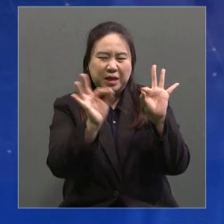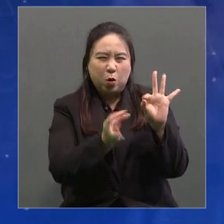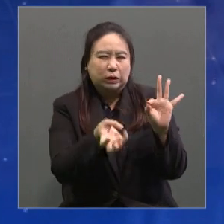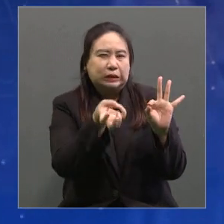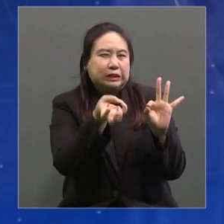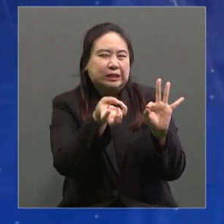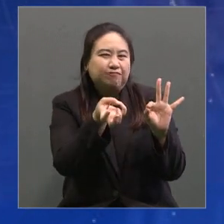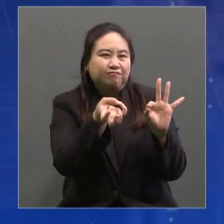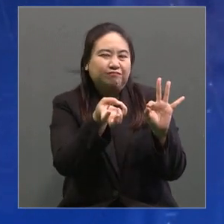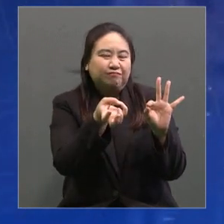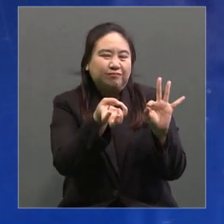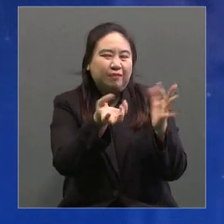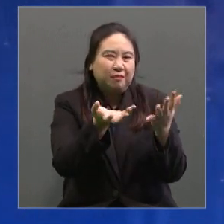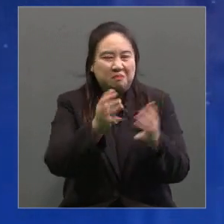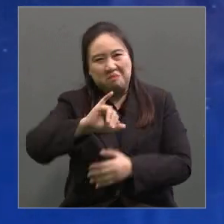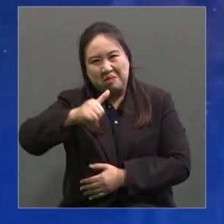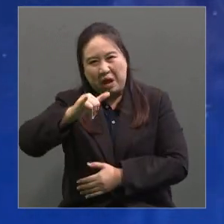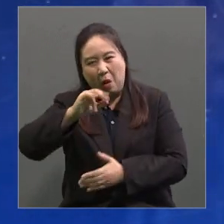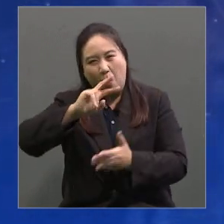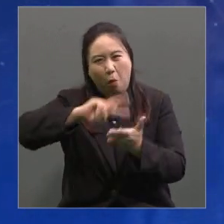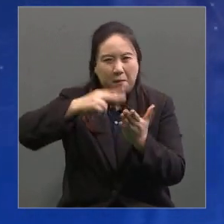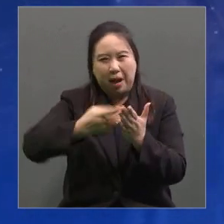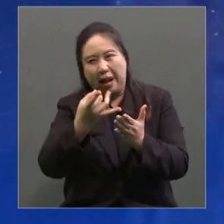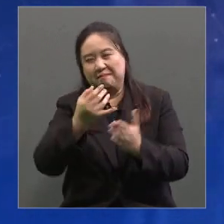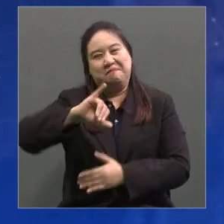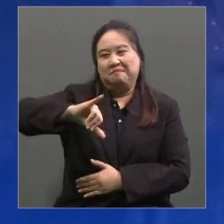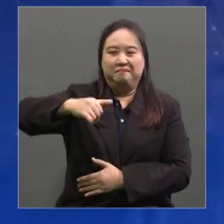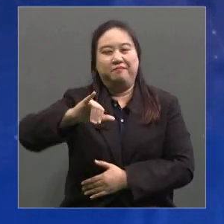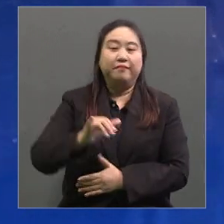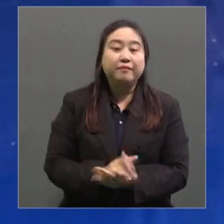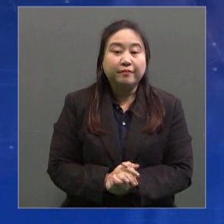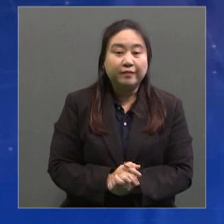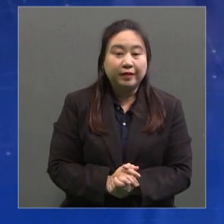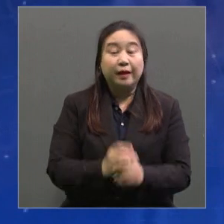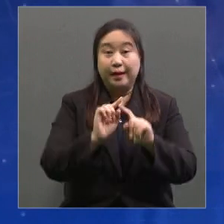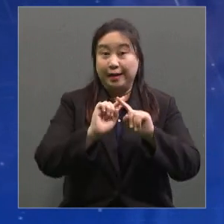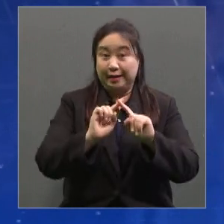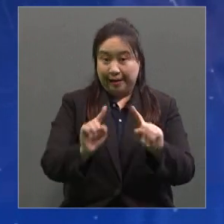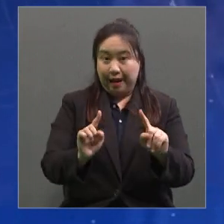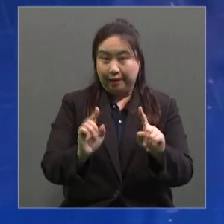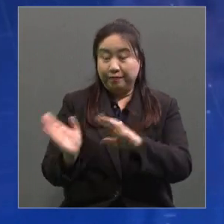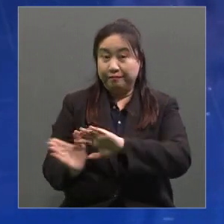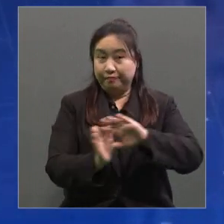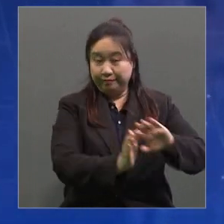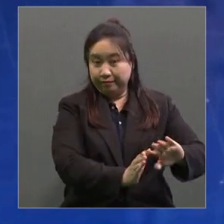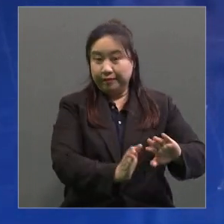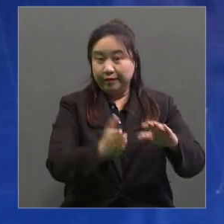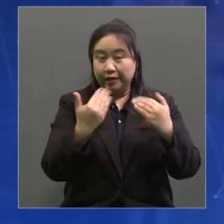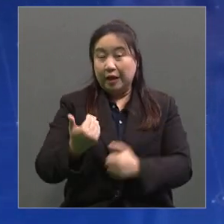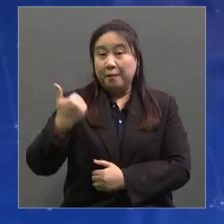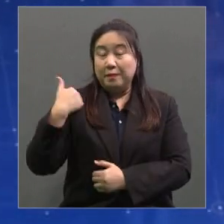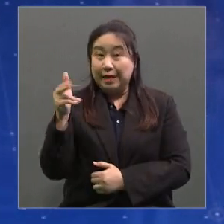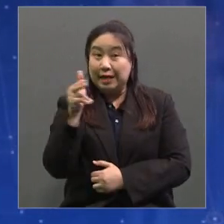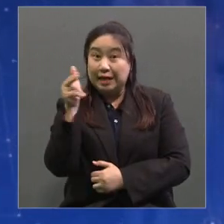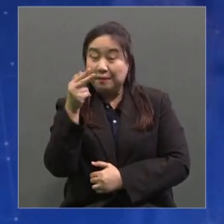ไม่กล้าที่จะตีความนะคะ ใช่นะอ่ะก็เดี๋ยวรอดูต่อไปแต่ทีนี้มันมีประเด็นที่มันงอกออกมาคุณผู้ชมอย่างเมื่อสักครู่เนี่ยมันจะมีคลิ